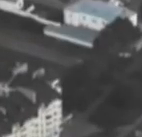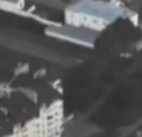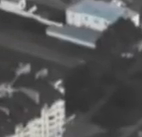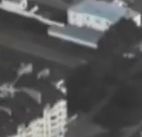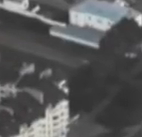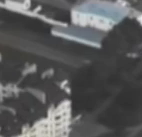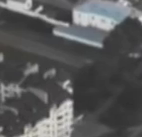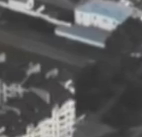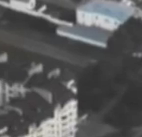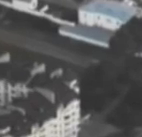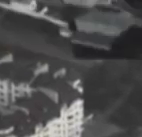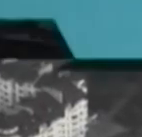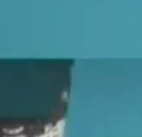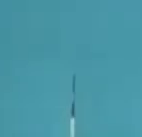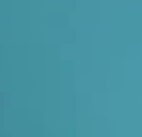Дякую.